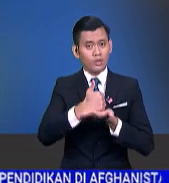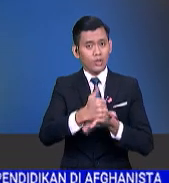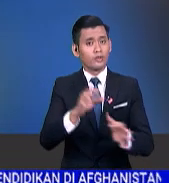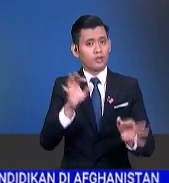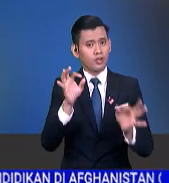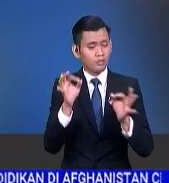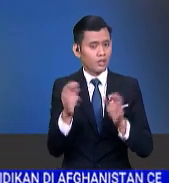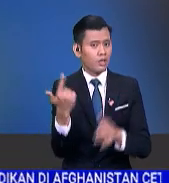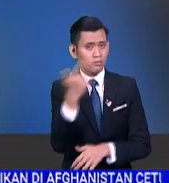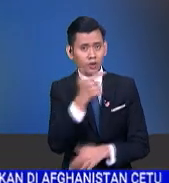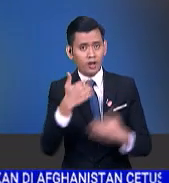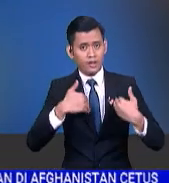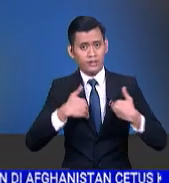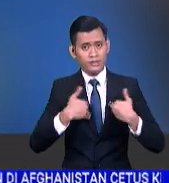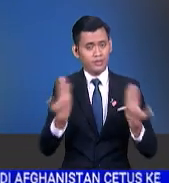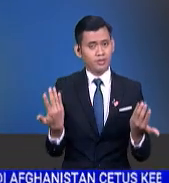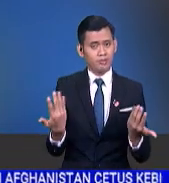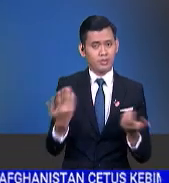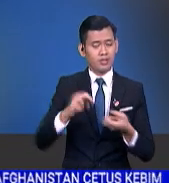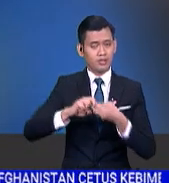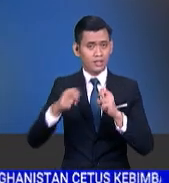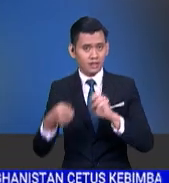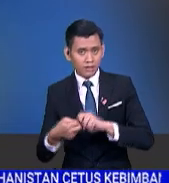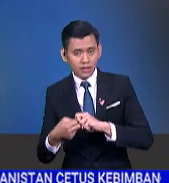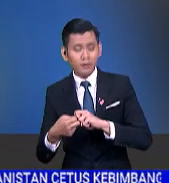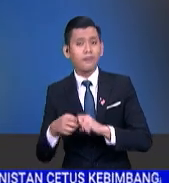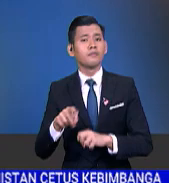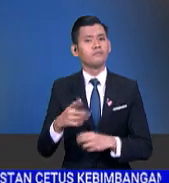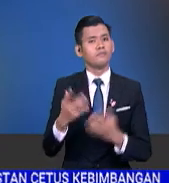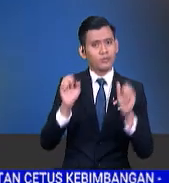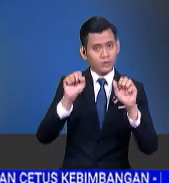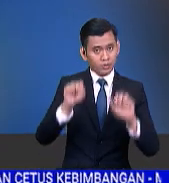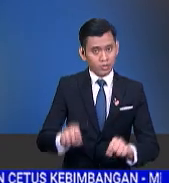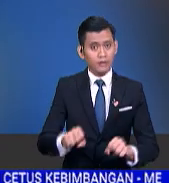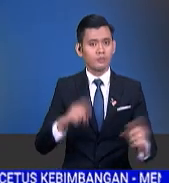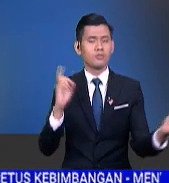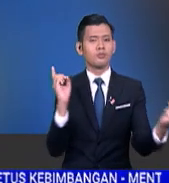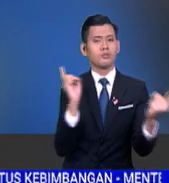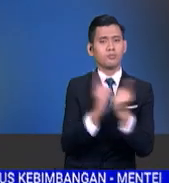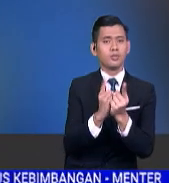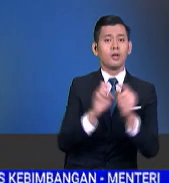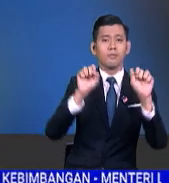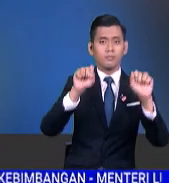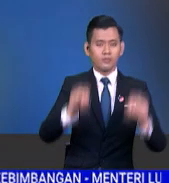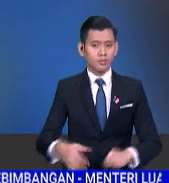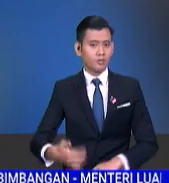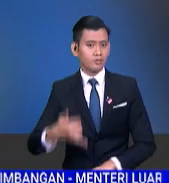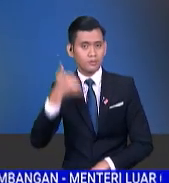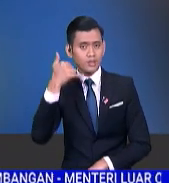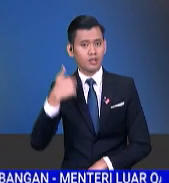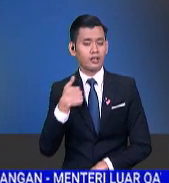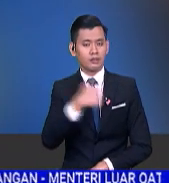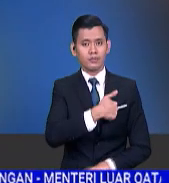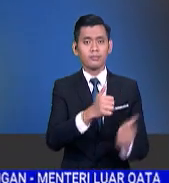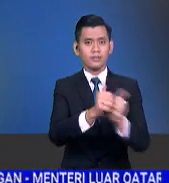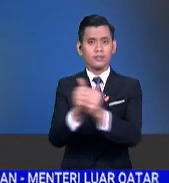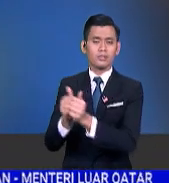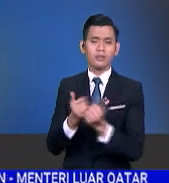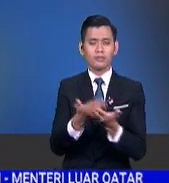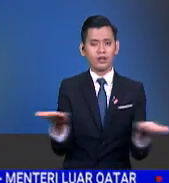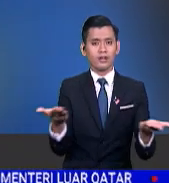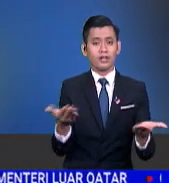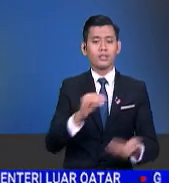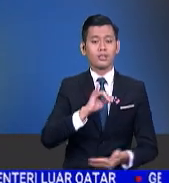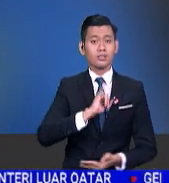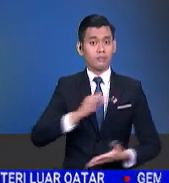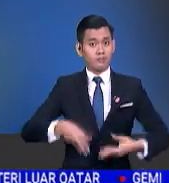masa berubah kamu bersendirian. Bantu sudah ada. Kami di sini untuk kamu. Saya menunjukkan nombor